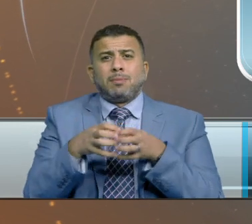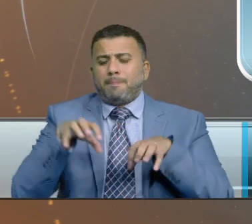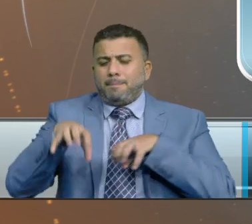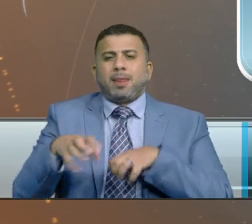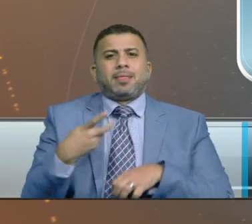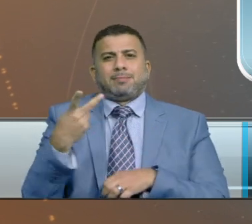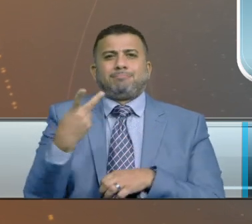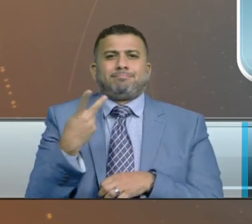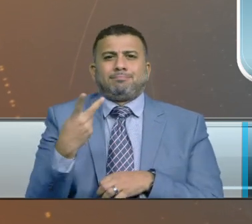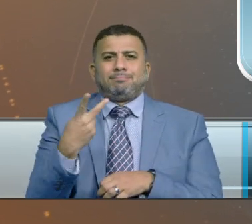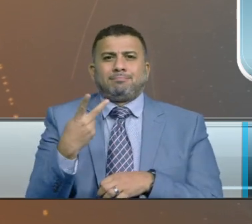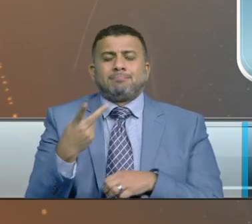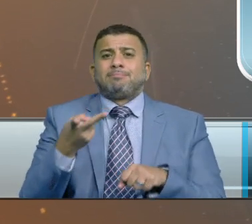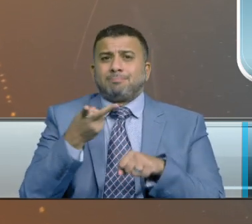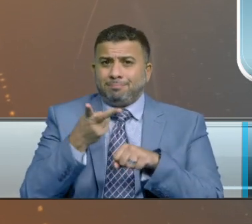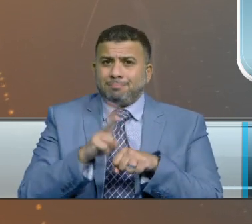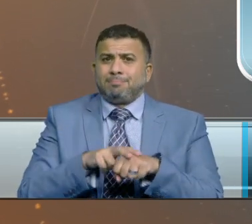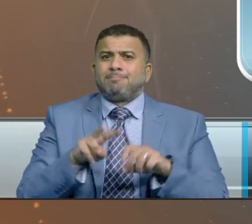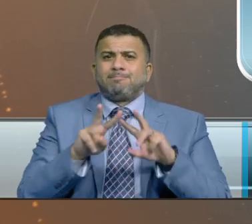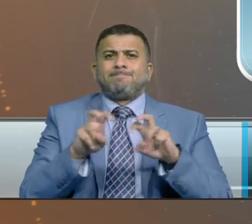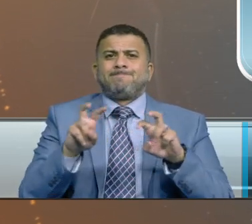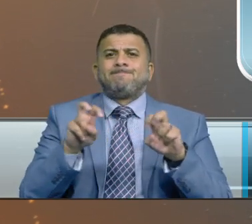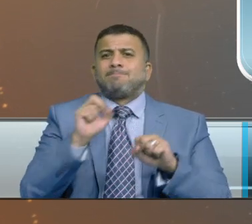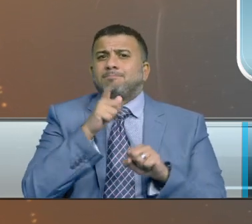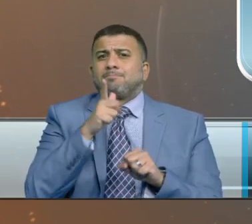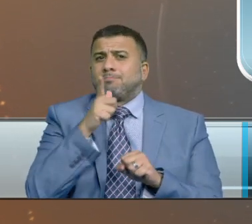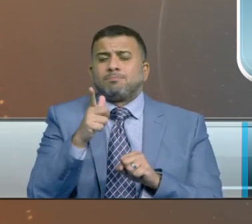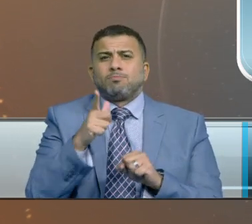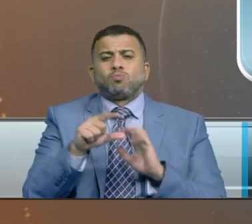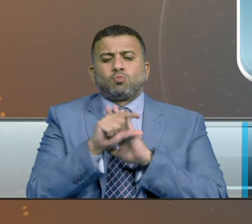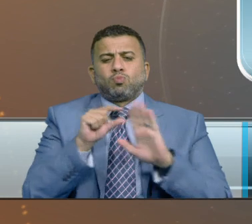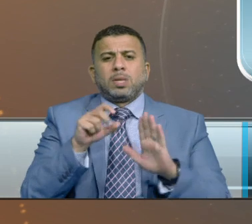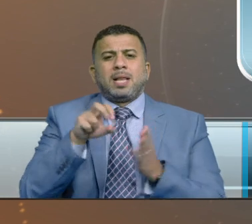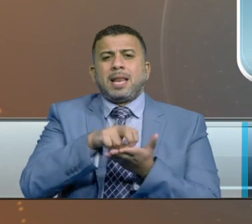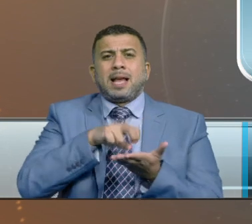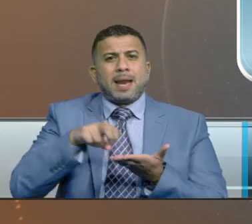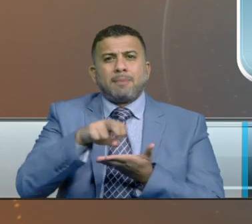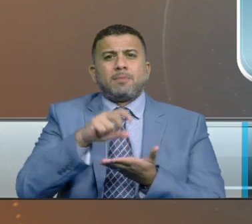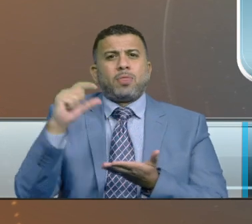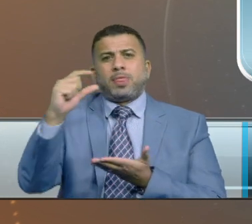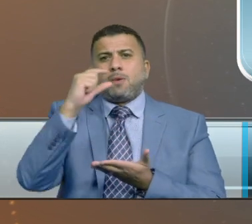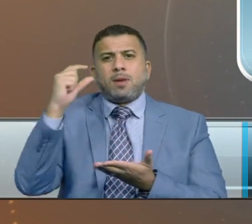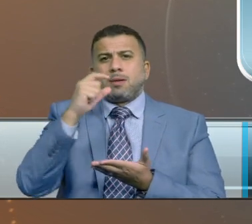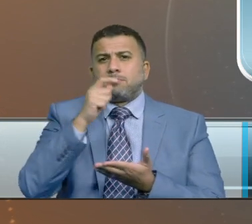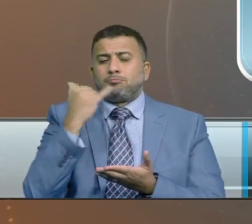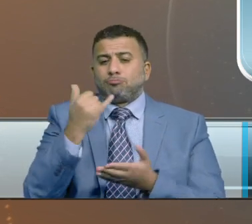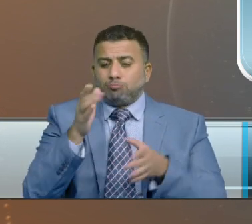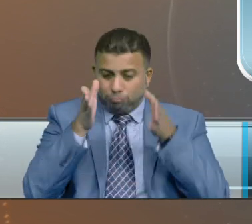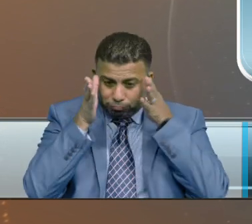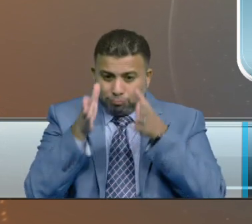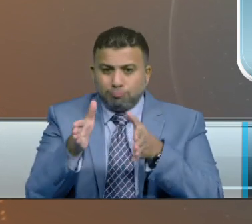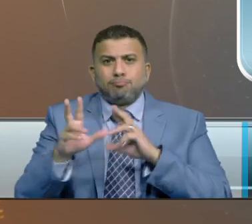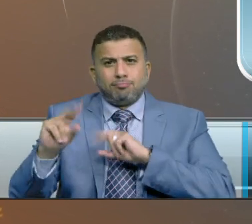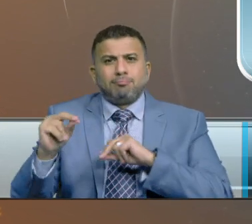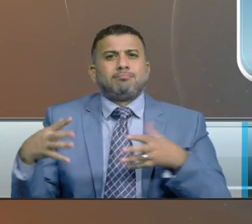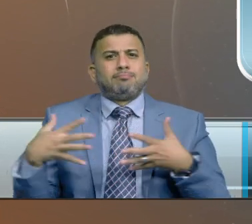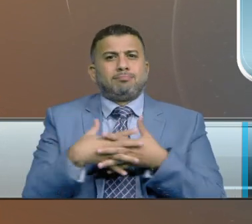تجمع البلدنا كما يبحث الجانبان القضايا الاقليميه والدوليه ذات الاهتمام